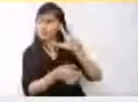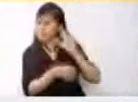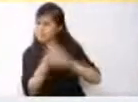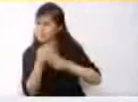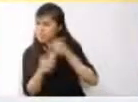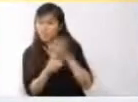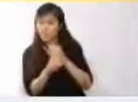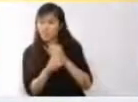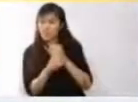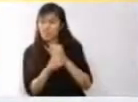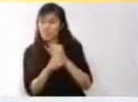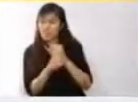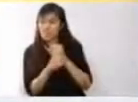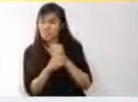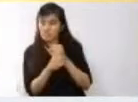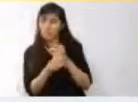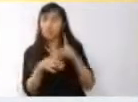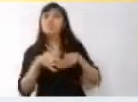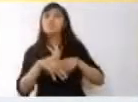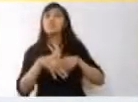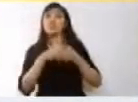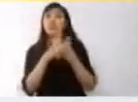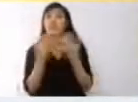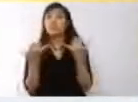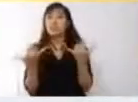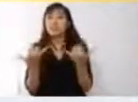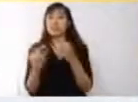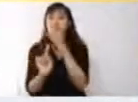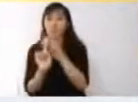Opo, Secretary Roque, naririnig niyo po kami?